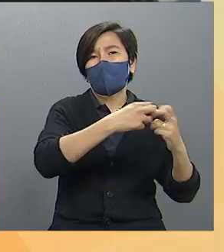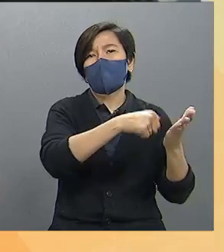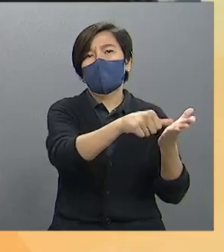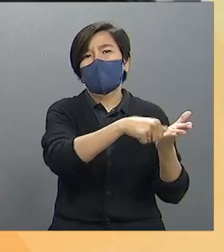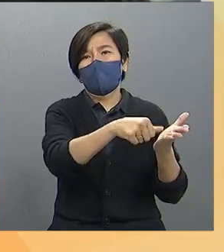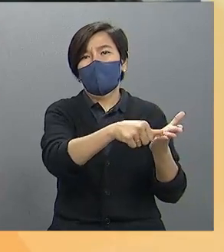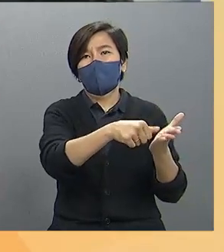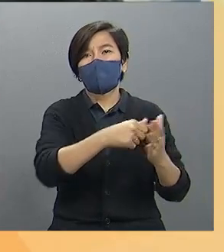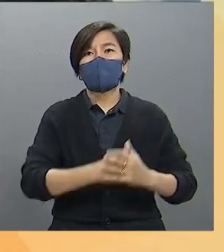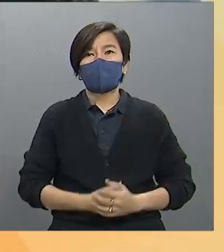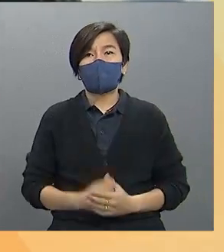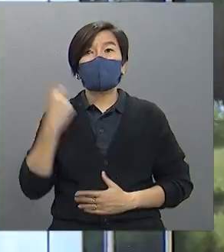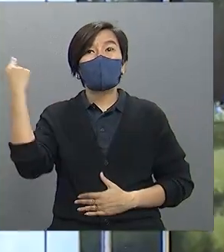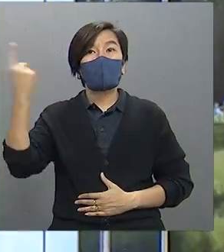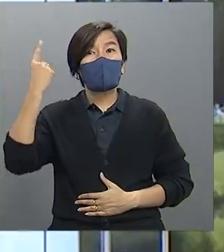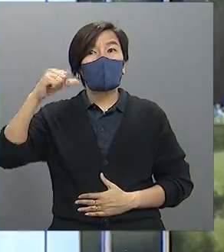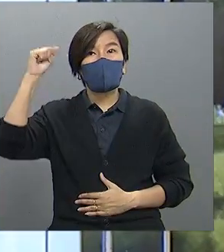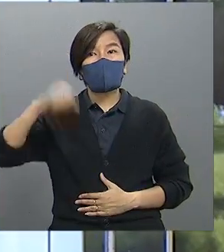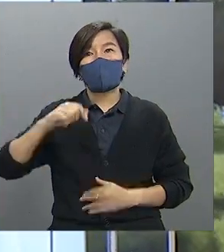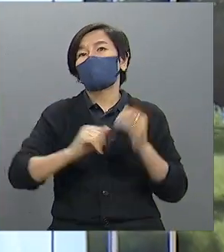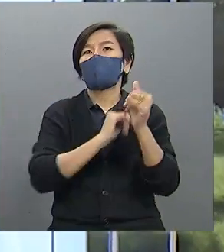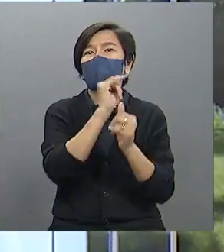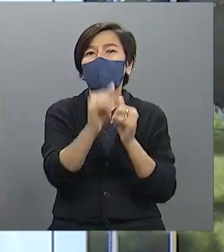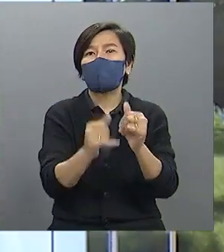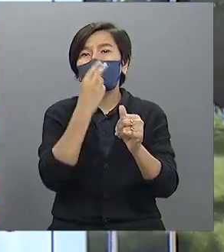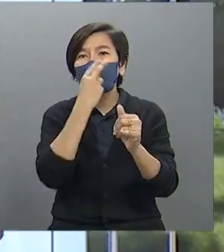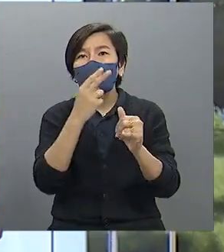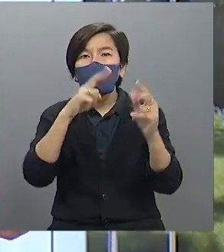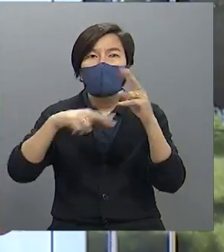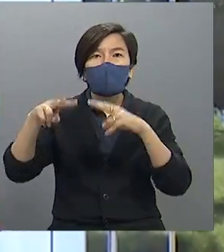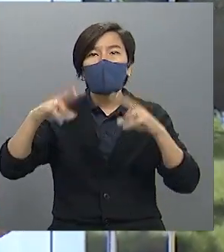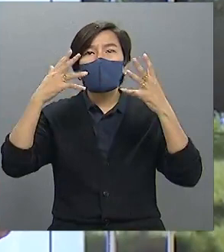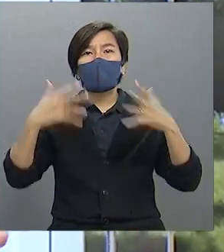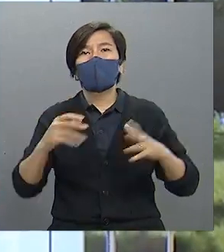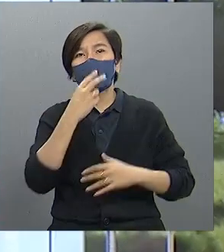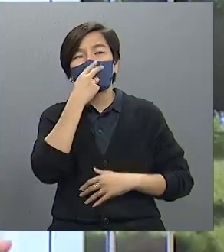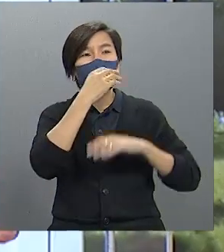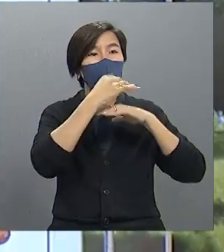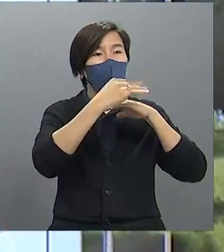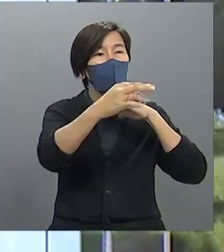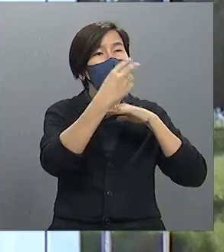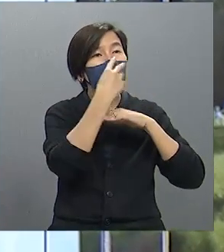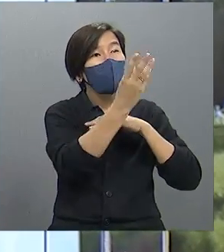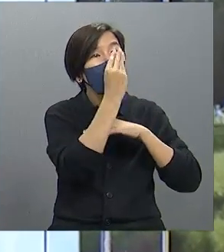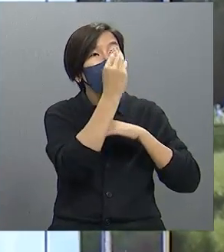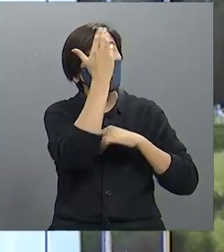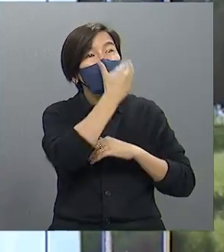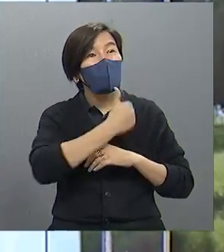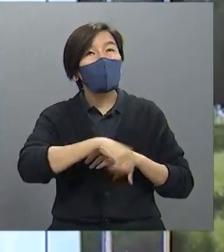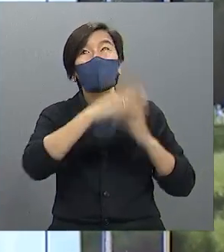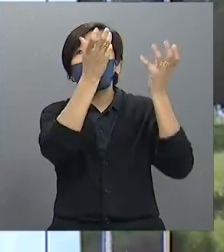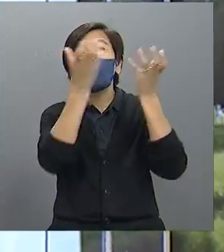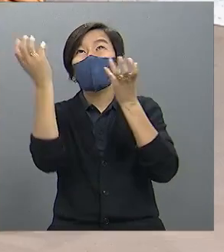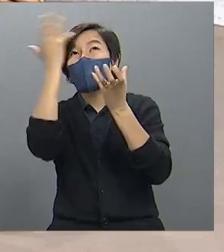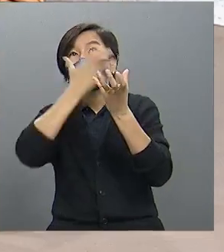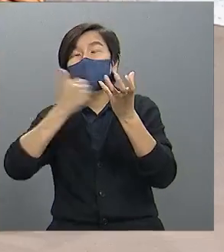Prep untืมดำกัวิอยางเดียวคืบางคนเปิ โอ้โ วิวทะเลสวยท้องฟ้างฮดงามไม่ไดดูผัง ไมไดูอะไรเลยแ่จะพักข่